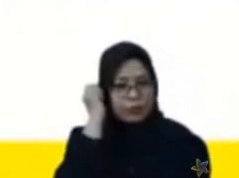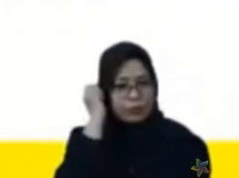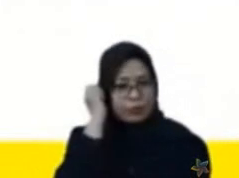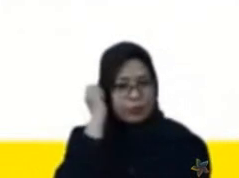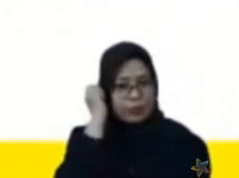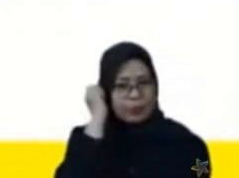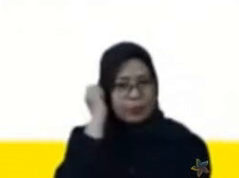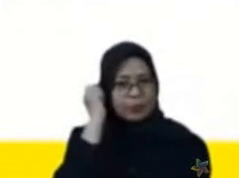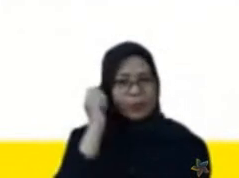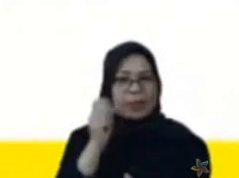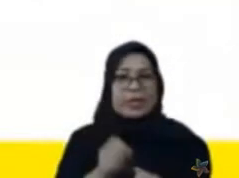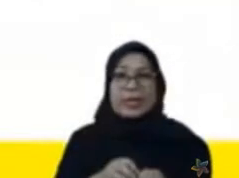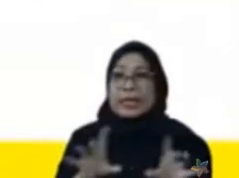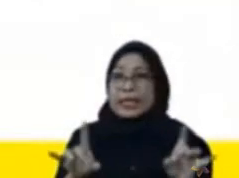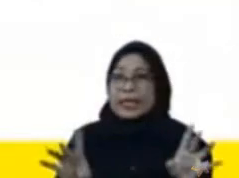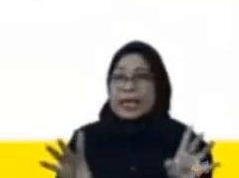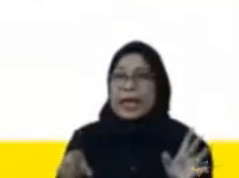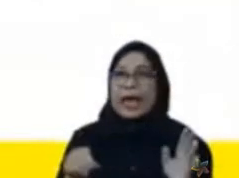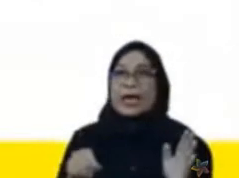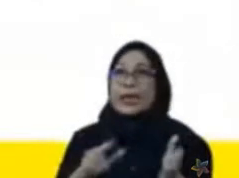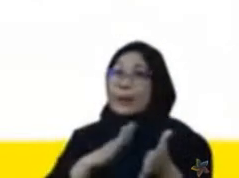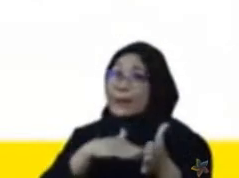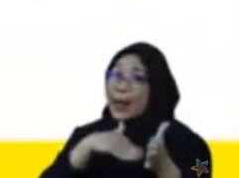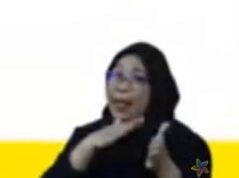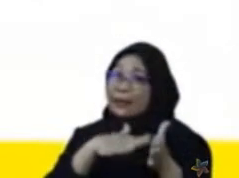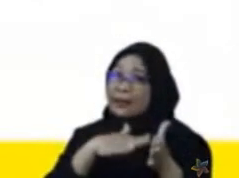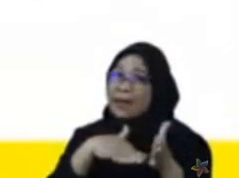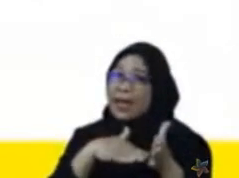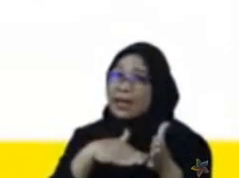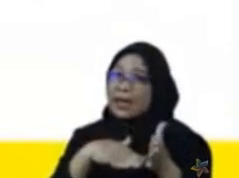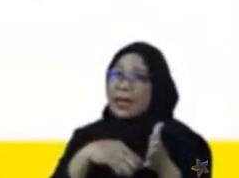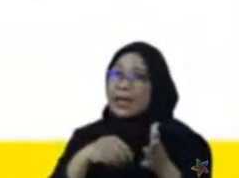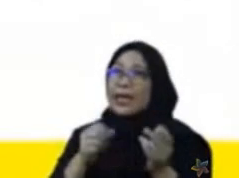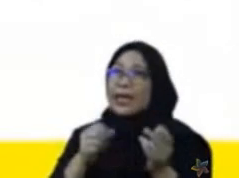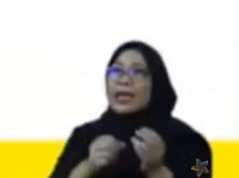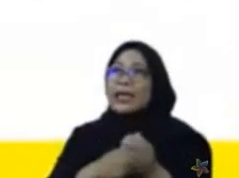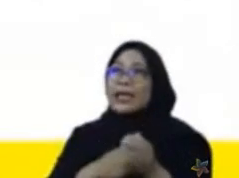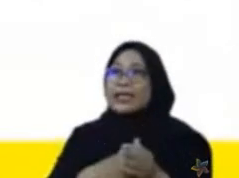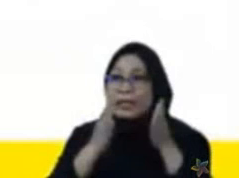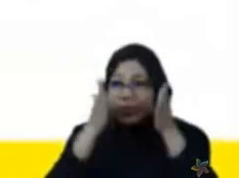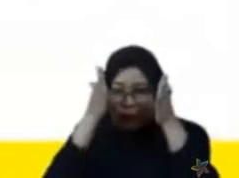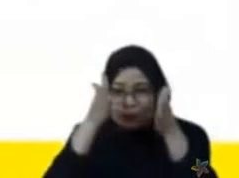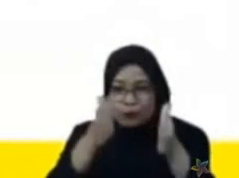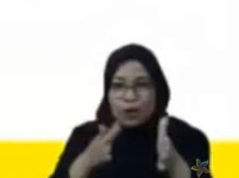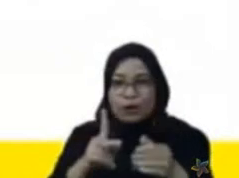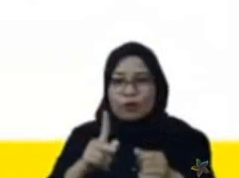selain melakukan pembelajaran, menekankan